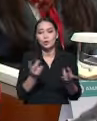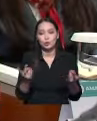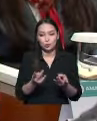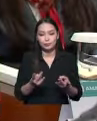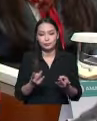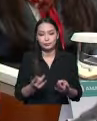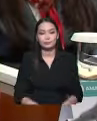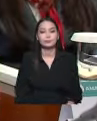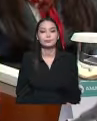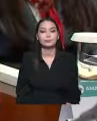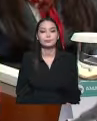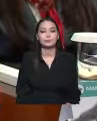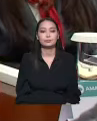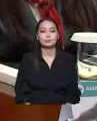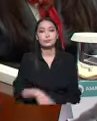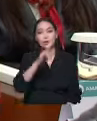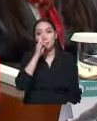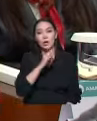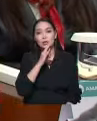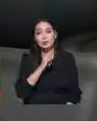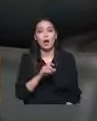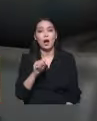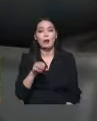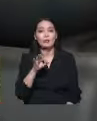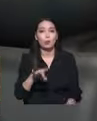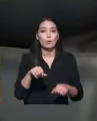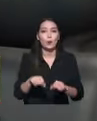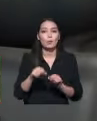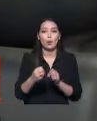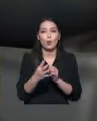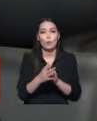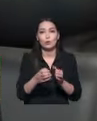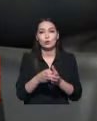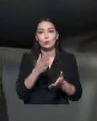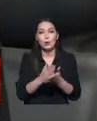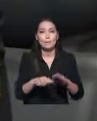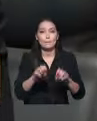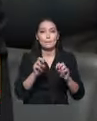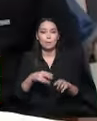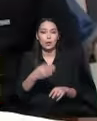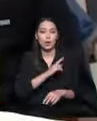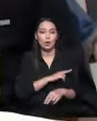дегенбіз. Қазақстанда авторлық құқықты қорғайтын 15 ұйым бар. Мамандар бұл ұйымдардың жұмысын